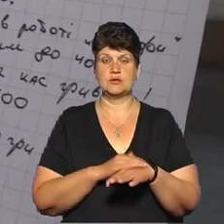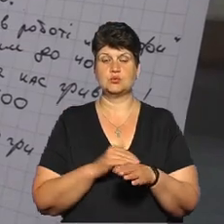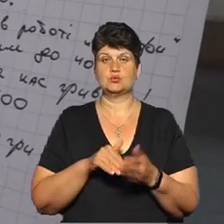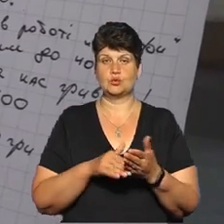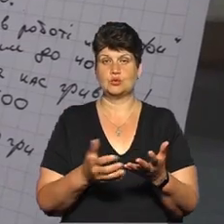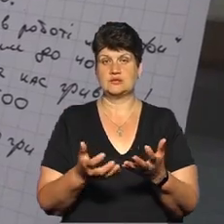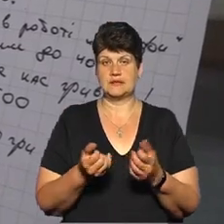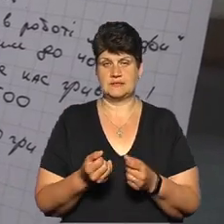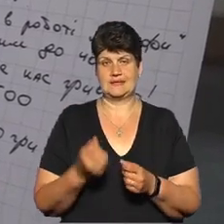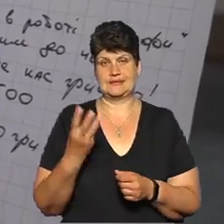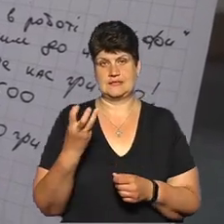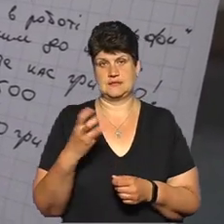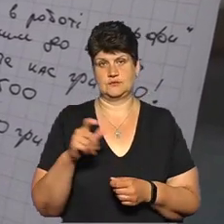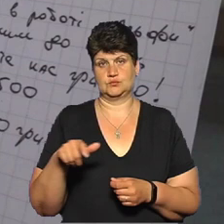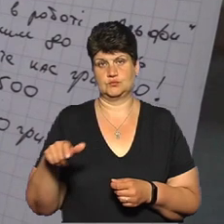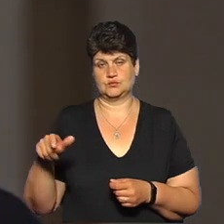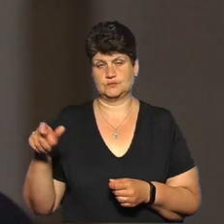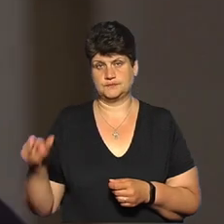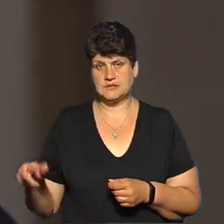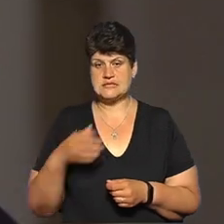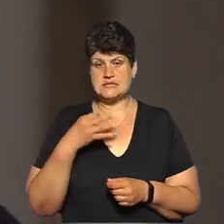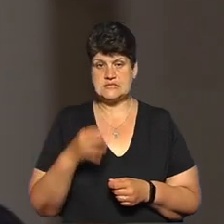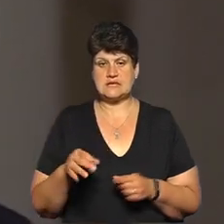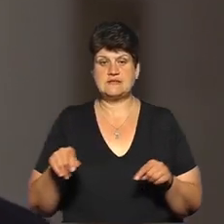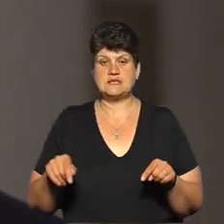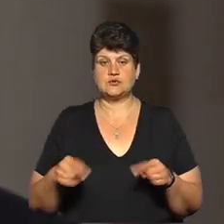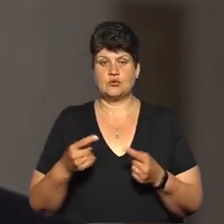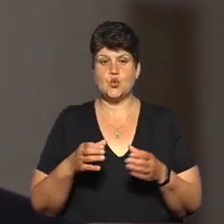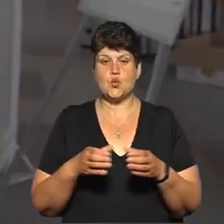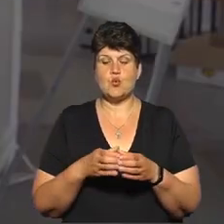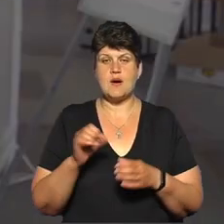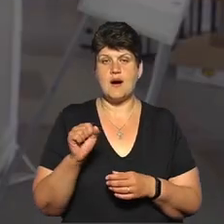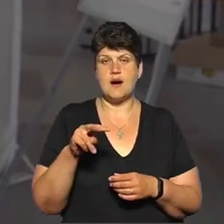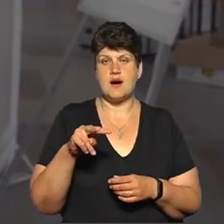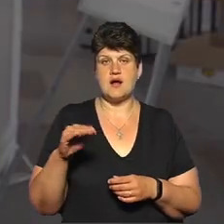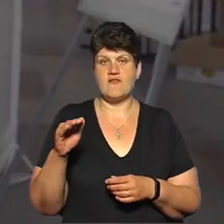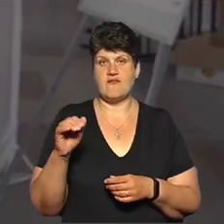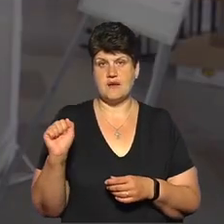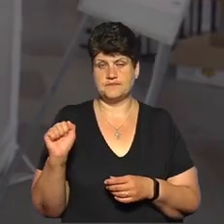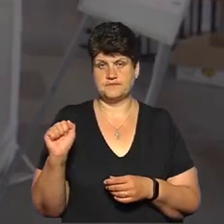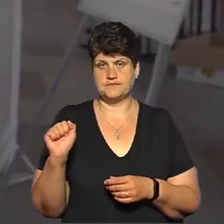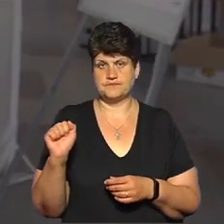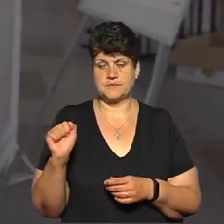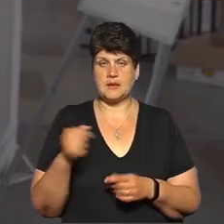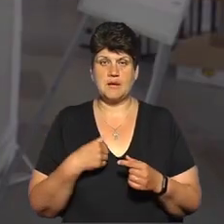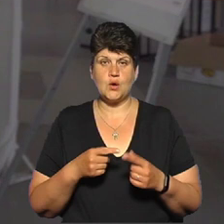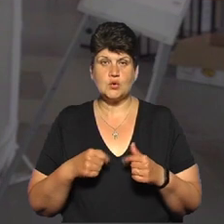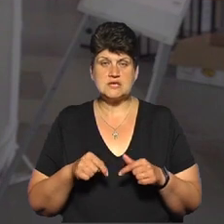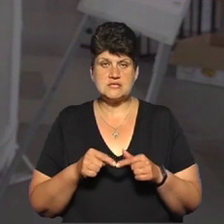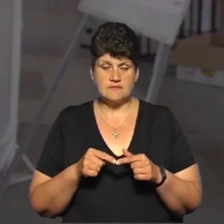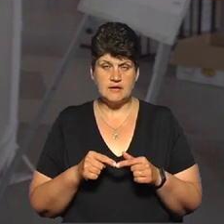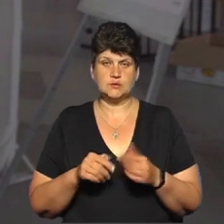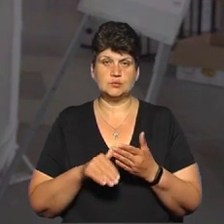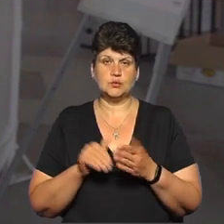переселенців, розповідає засновник благодійного фонду «Група Альфа» Роман Берн. Ми організували потік гуманітарної допомоги з